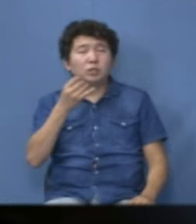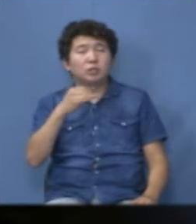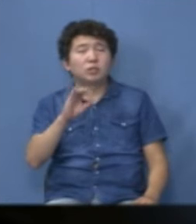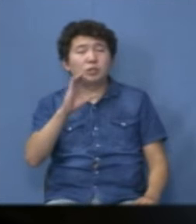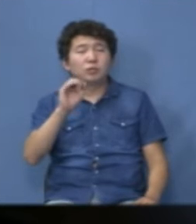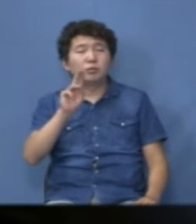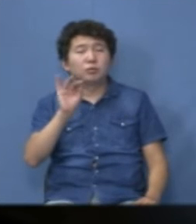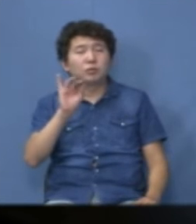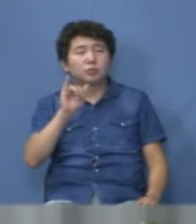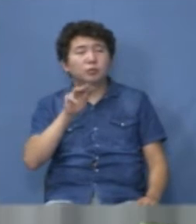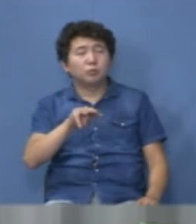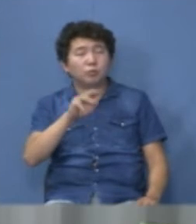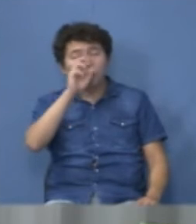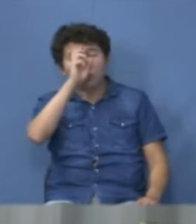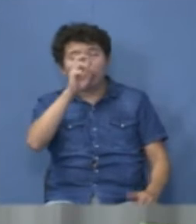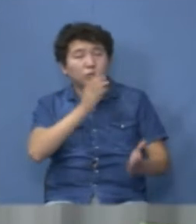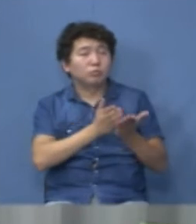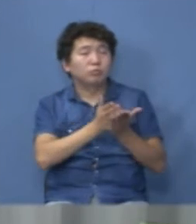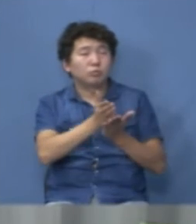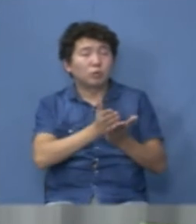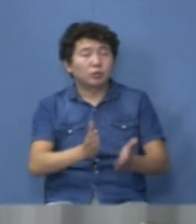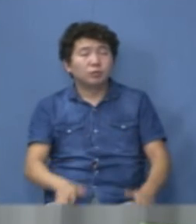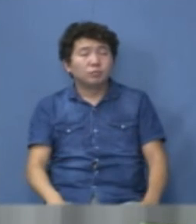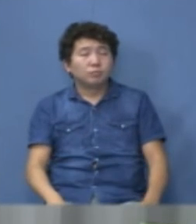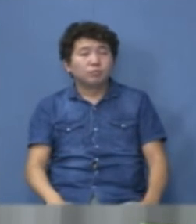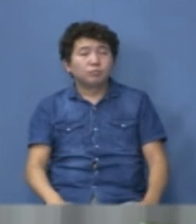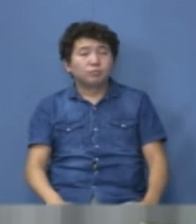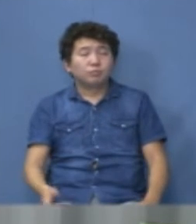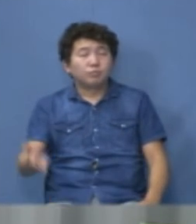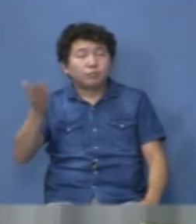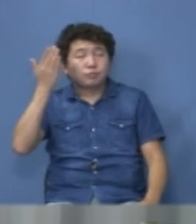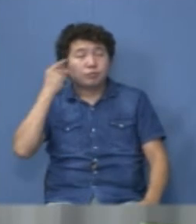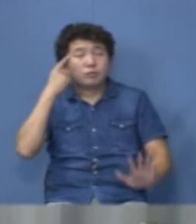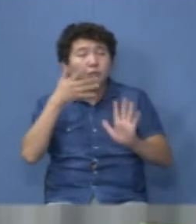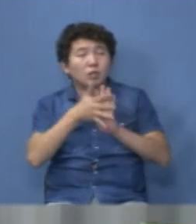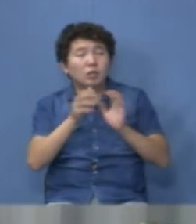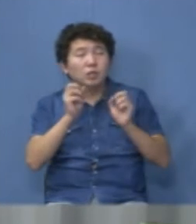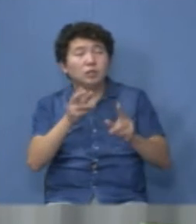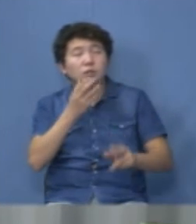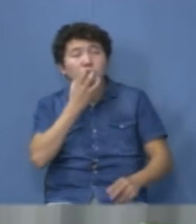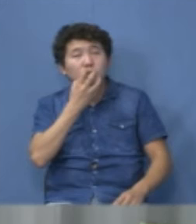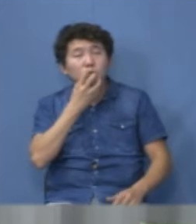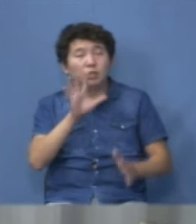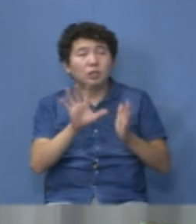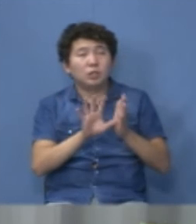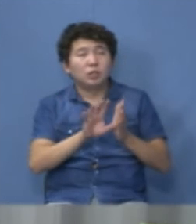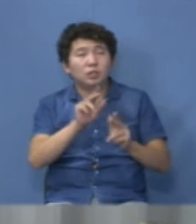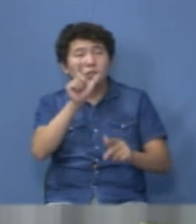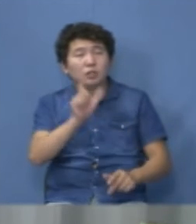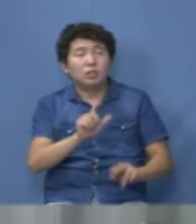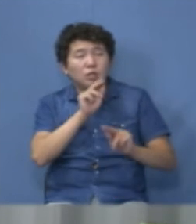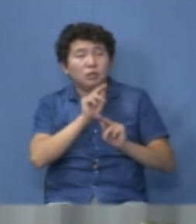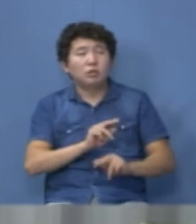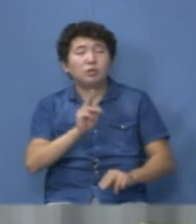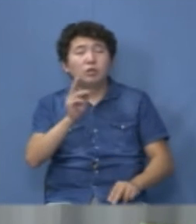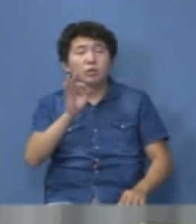эффективности государственной службы. Если мы раньше понимали теплоэнергетику как это условный человек, работающий на